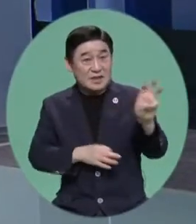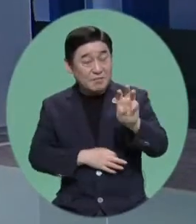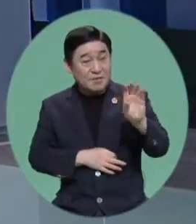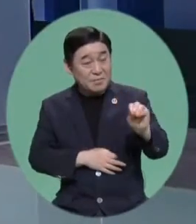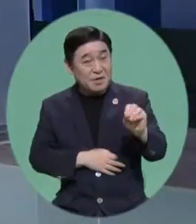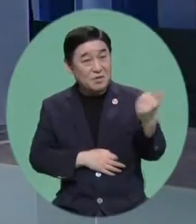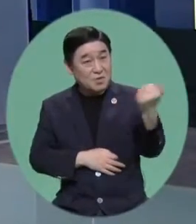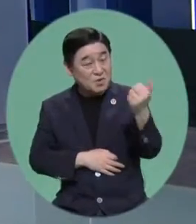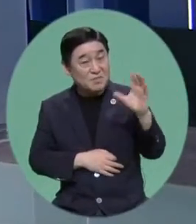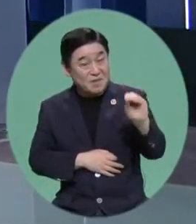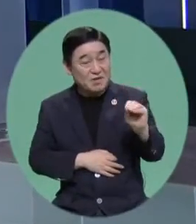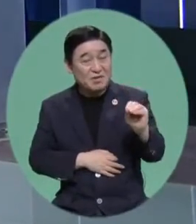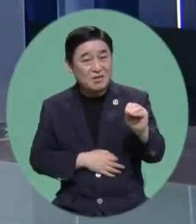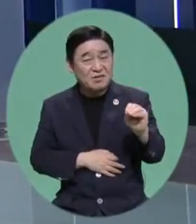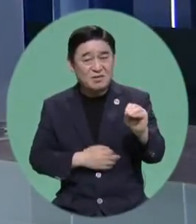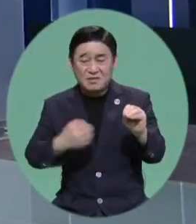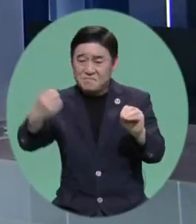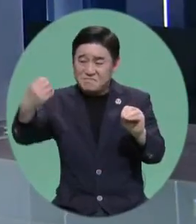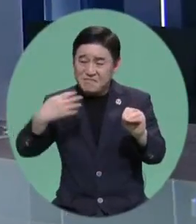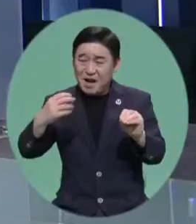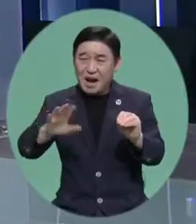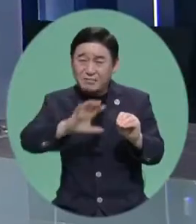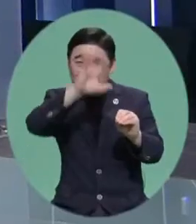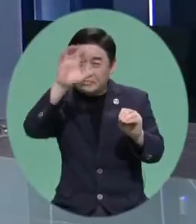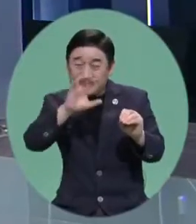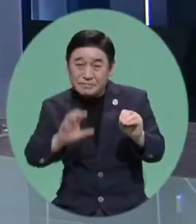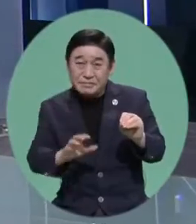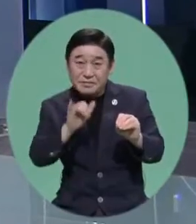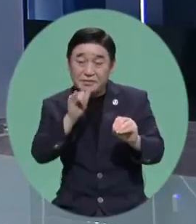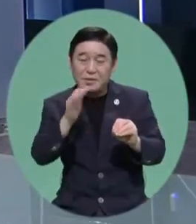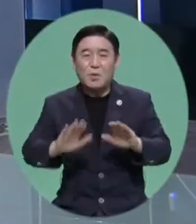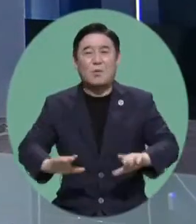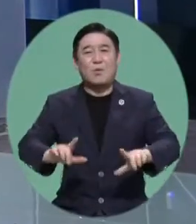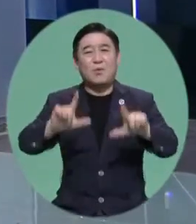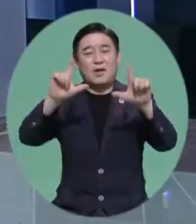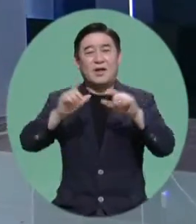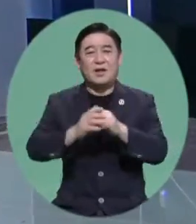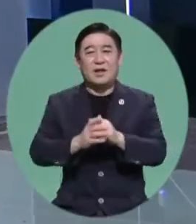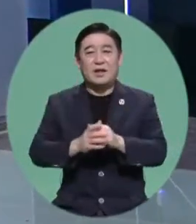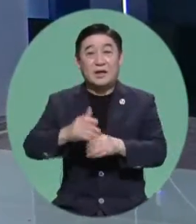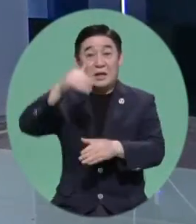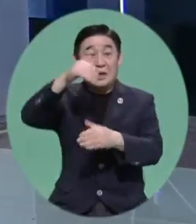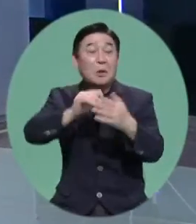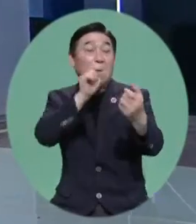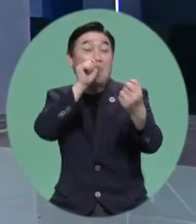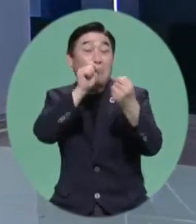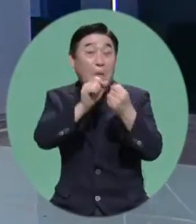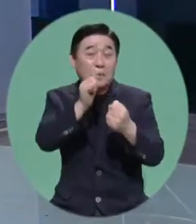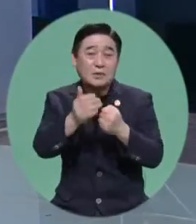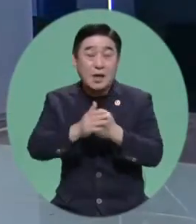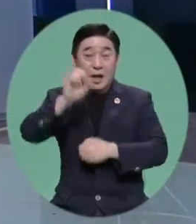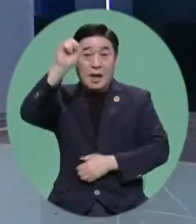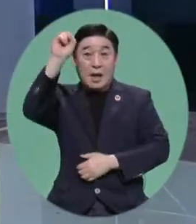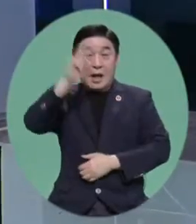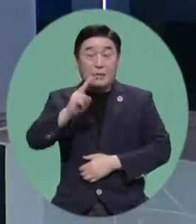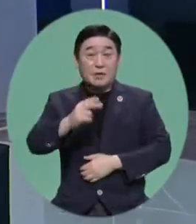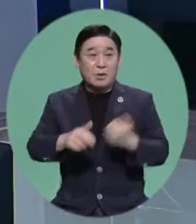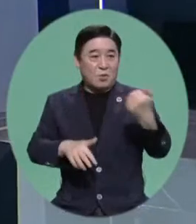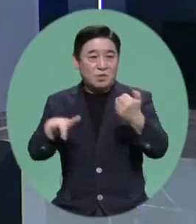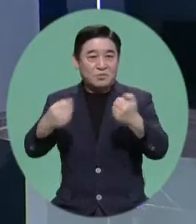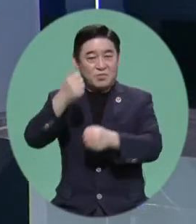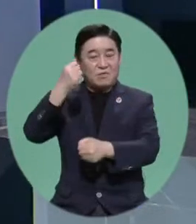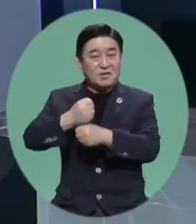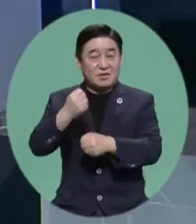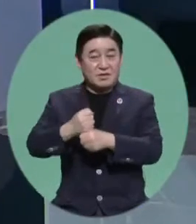준다 50만원 준다 이런 말씀만 하시다가 금년 들어 와서 선거를 앞두고 갑자기 50조 를